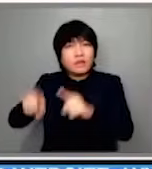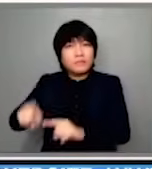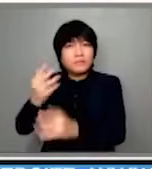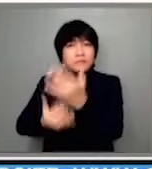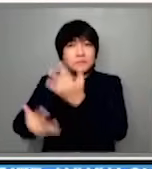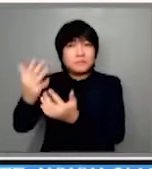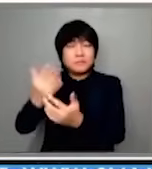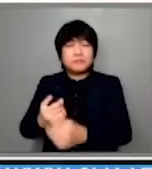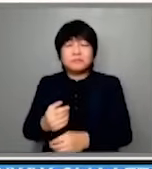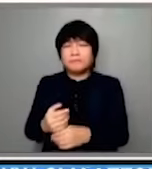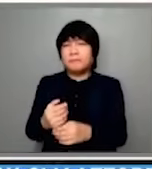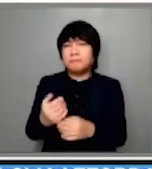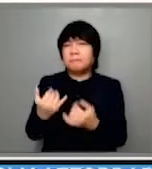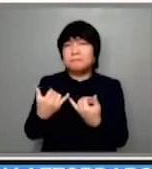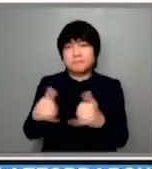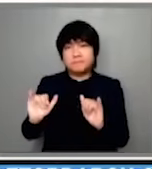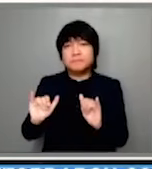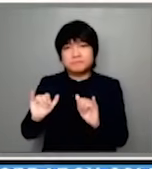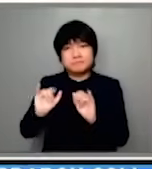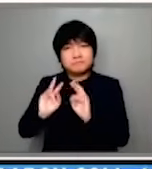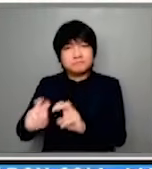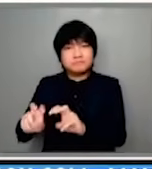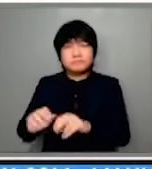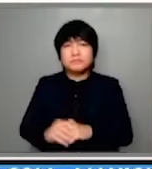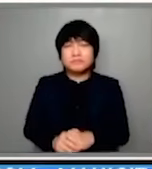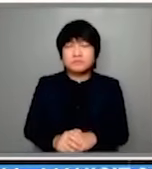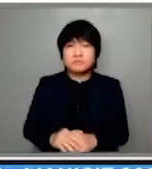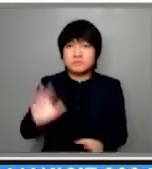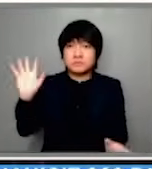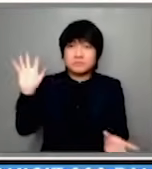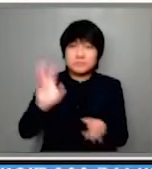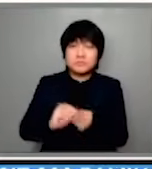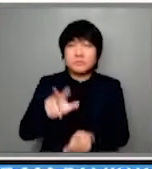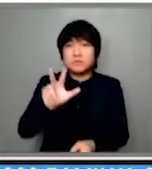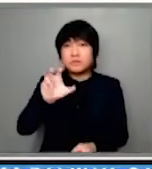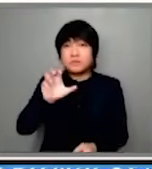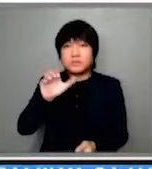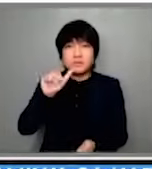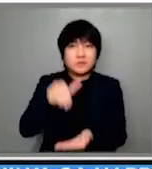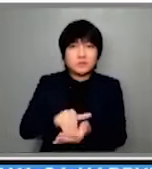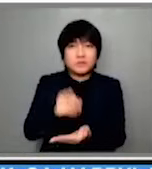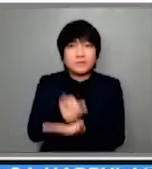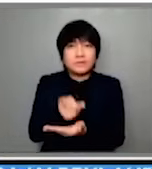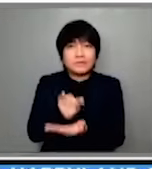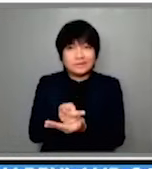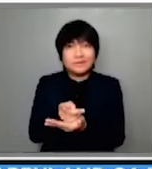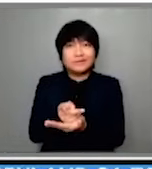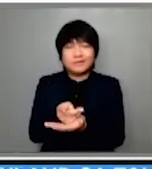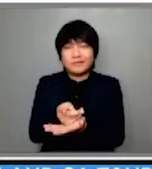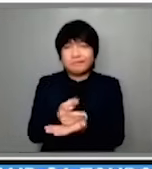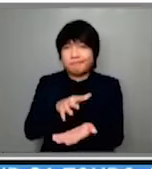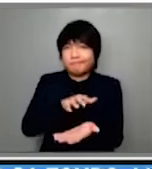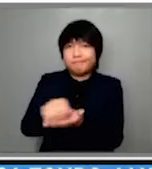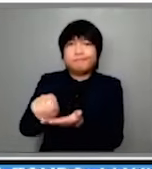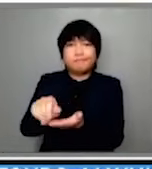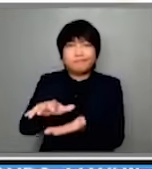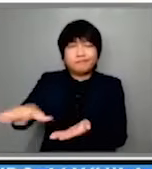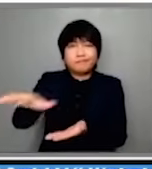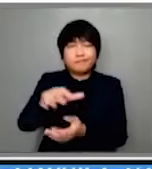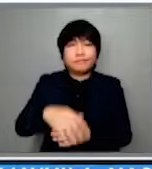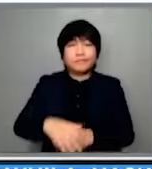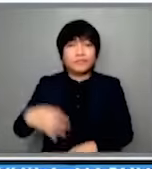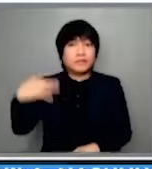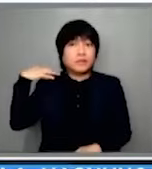tayo. Umabot sa 300,000 pesos ang inisyal na halaga ng pinsala sa estruktura. Isang fire volunteer ang napaulat na